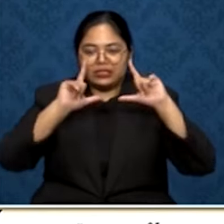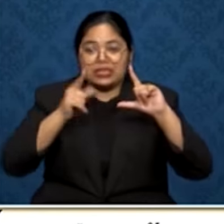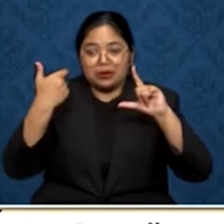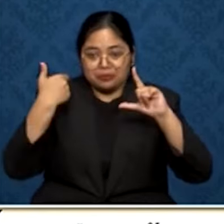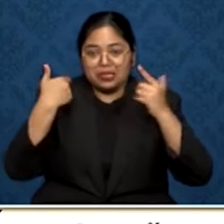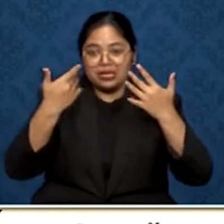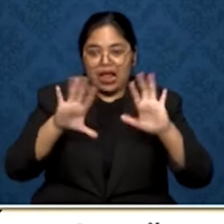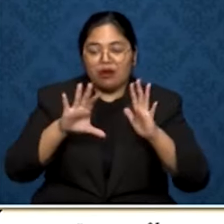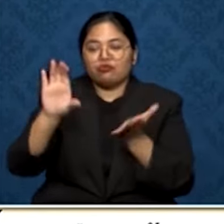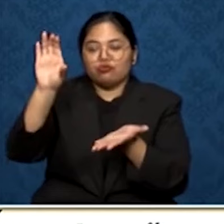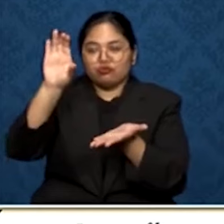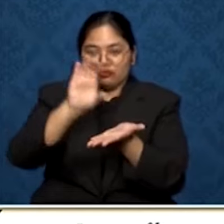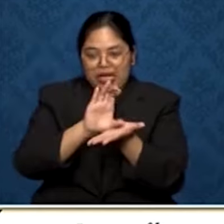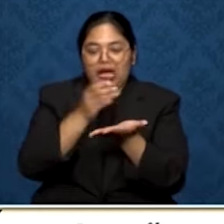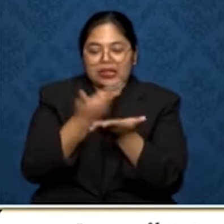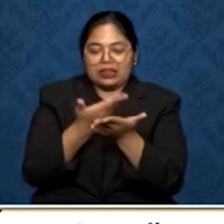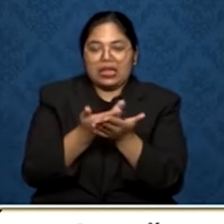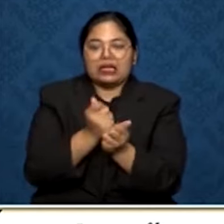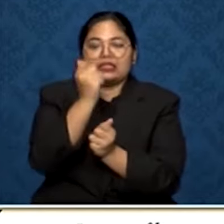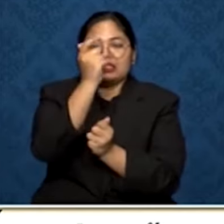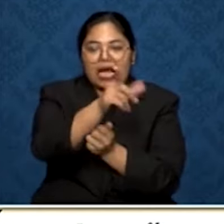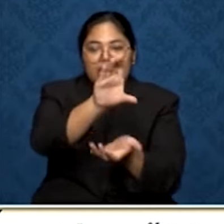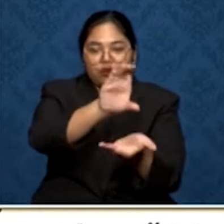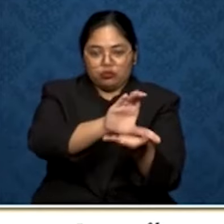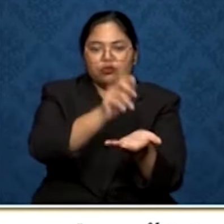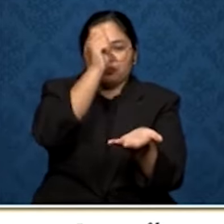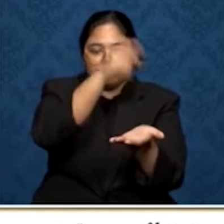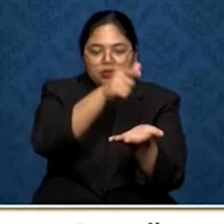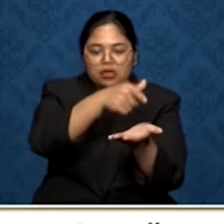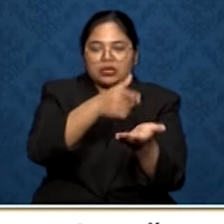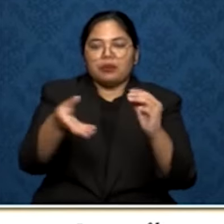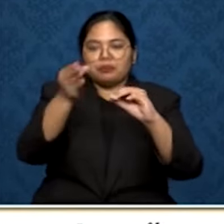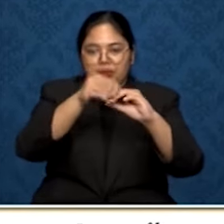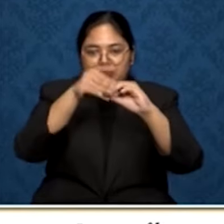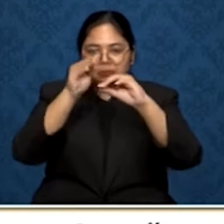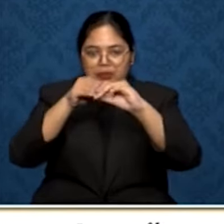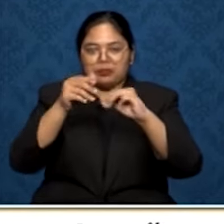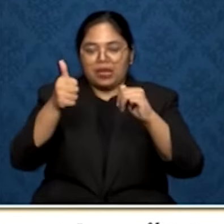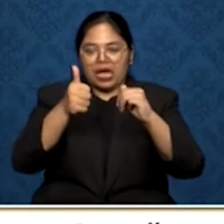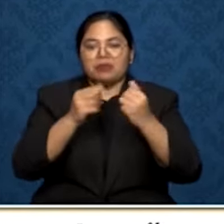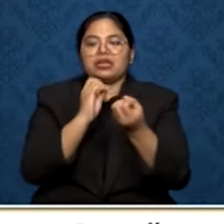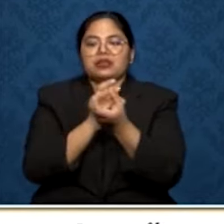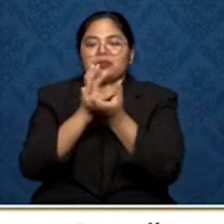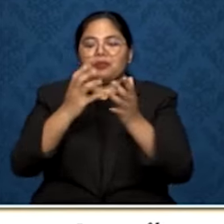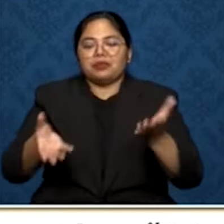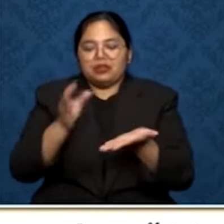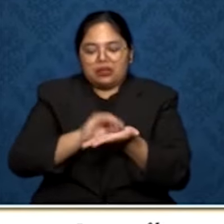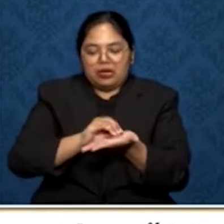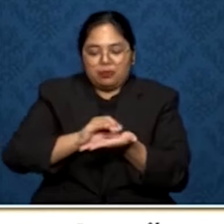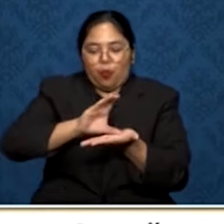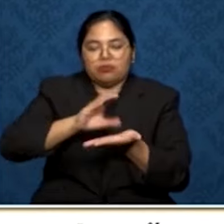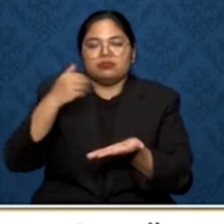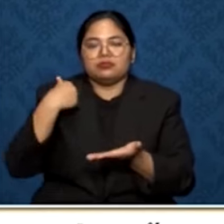กองทุนหอใช้คืนให้ควคลดมเป็ Snowball Effect แล้วโขึ้นนะครับก็นี่ละครัก็ผม ธรมธาครั